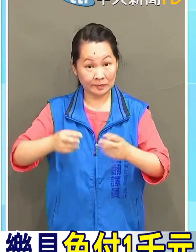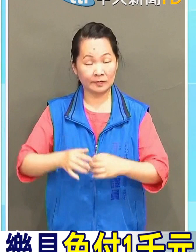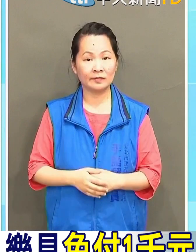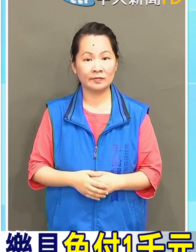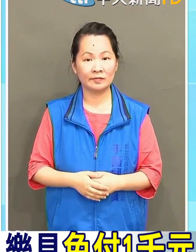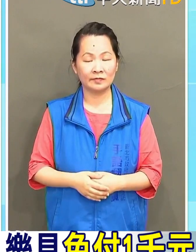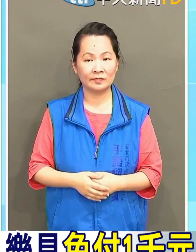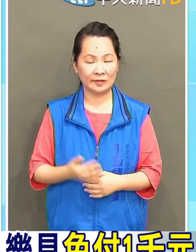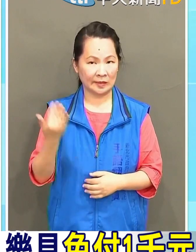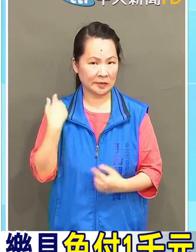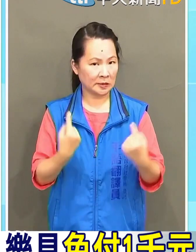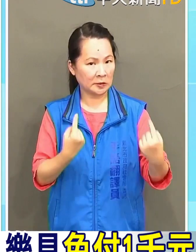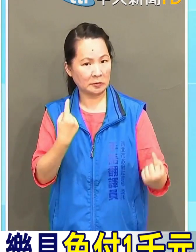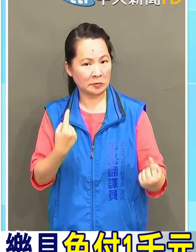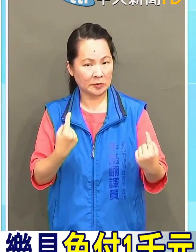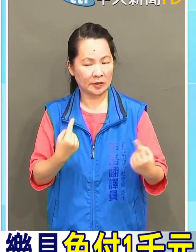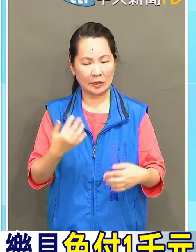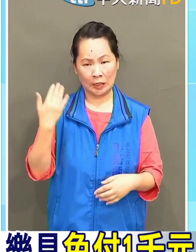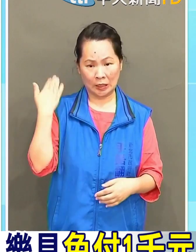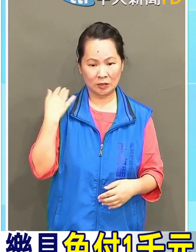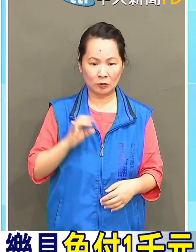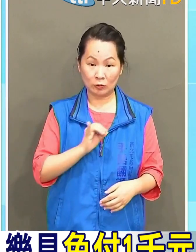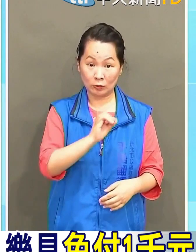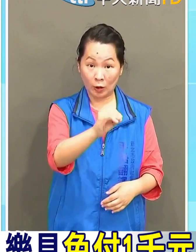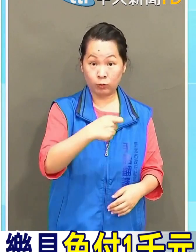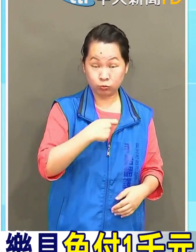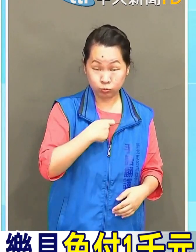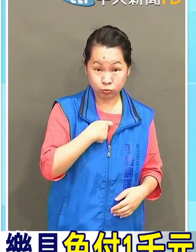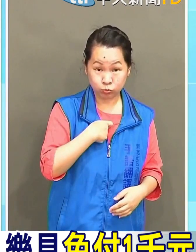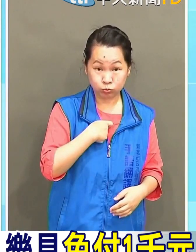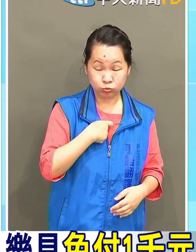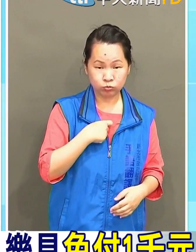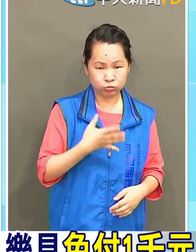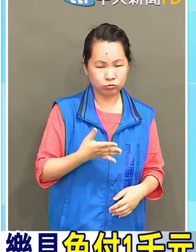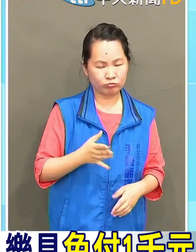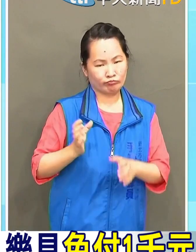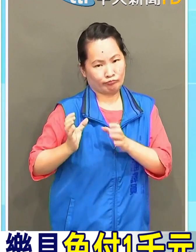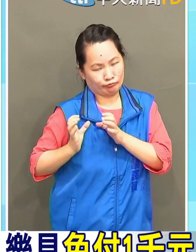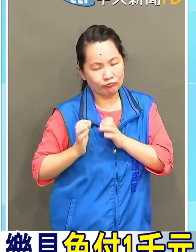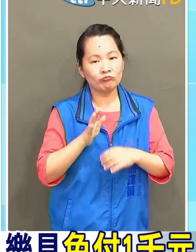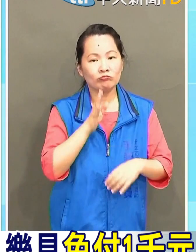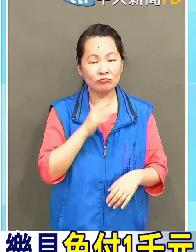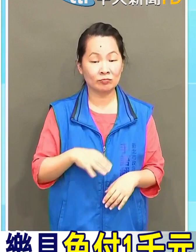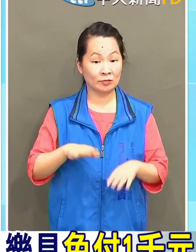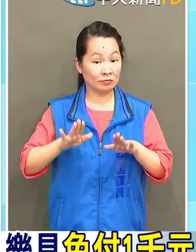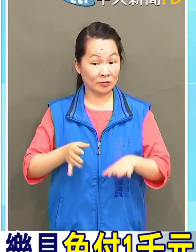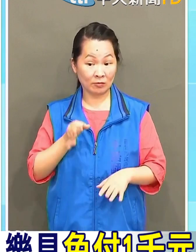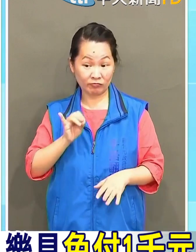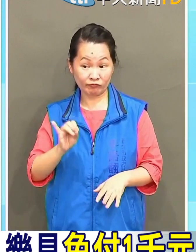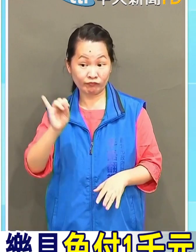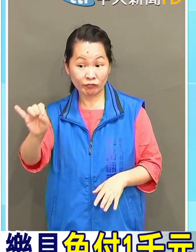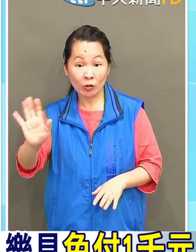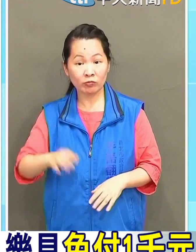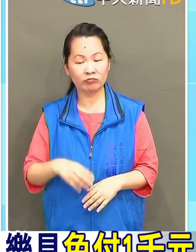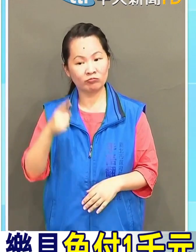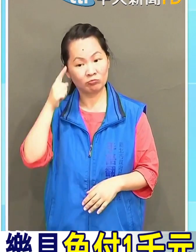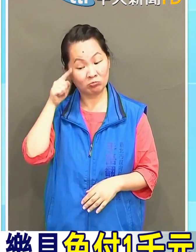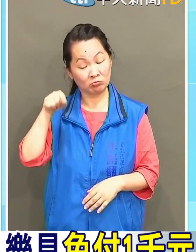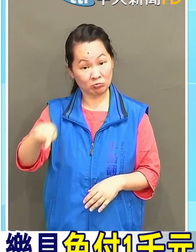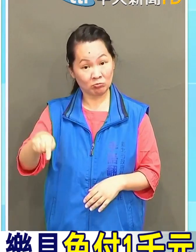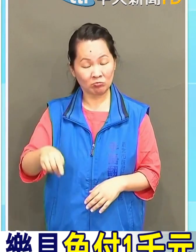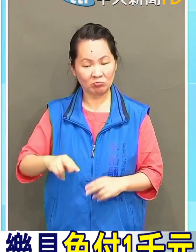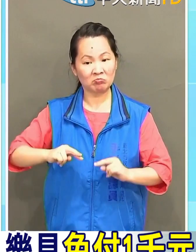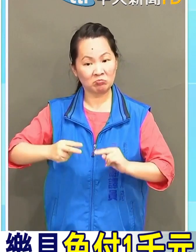要让民众更掏出1000块来负担，我觉得这样一个做法事实上是比较符合改